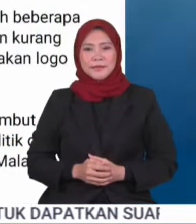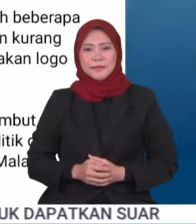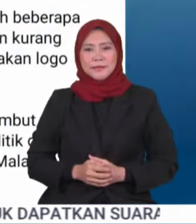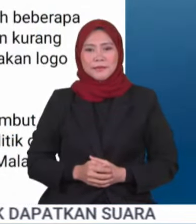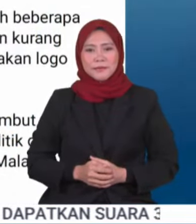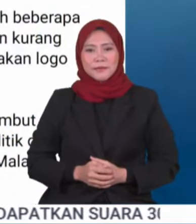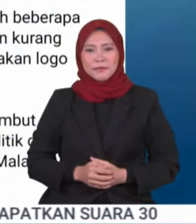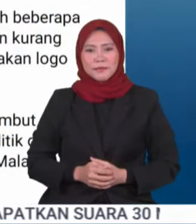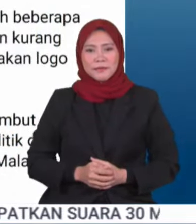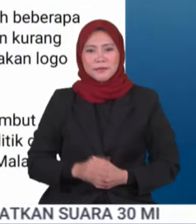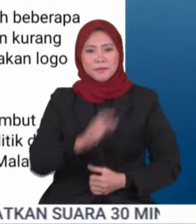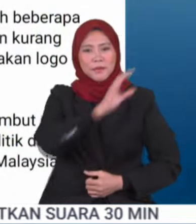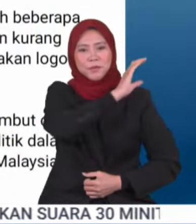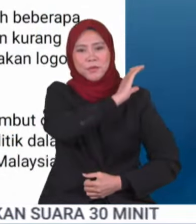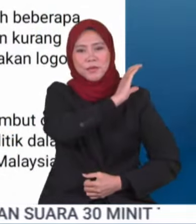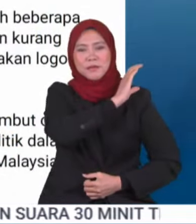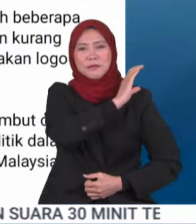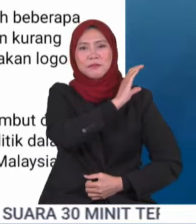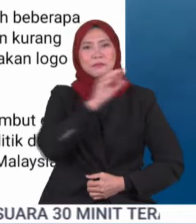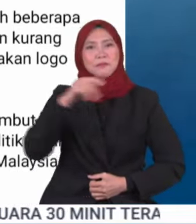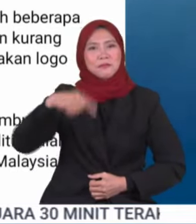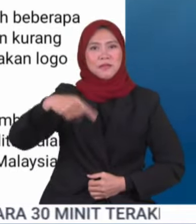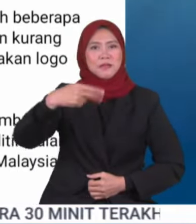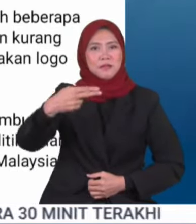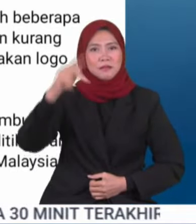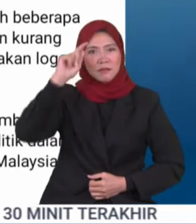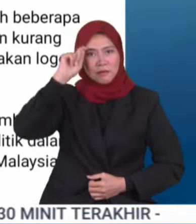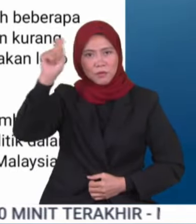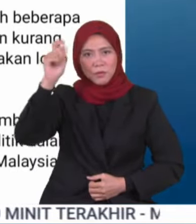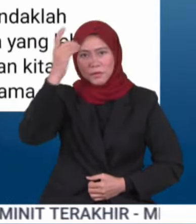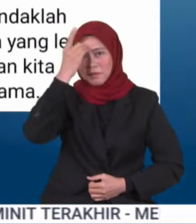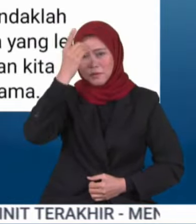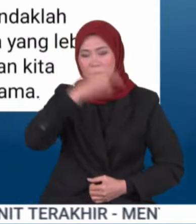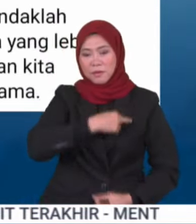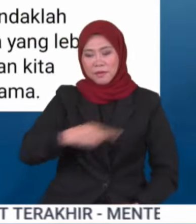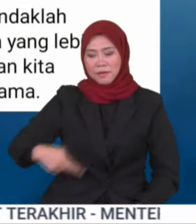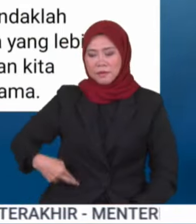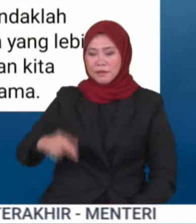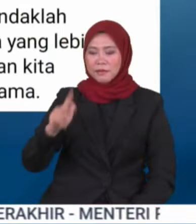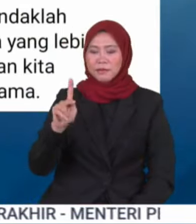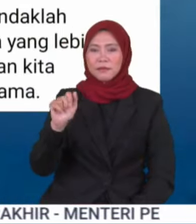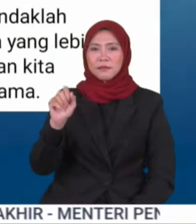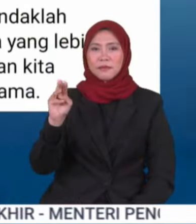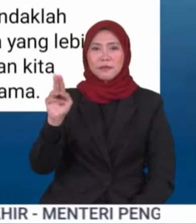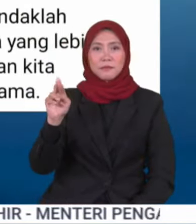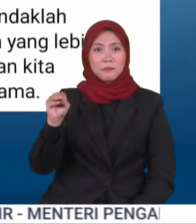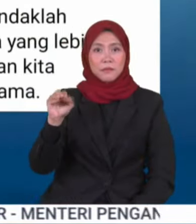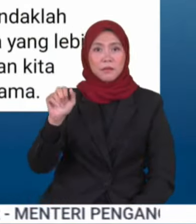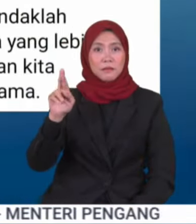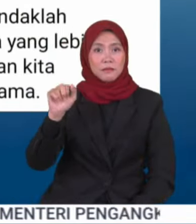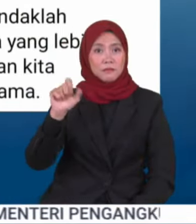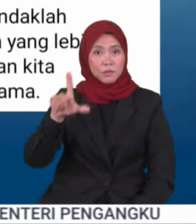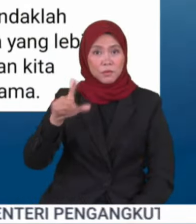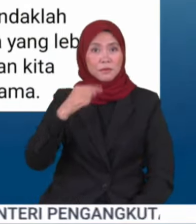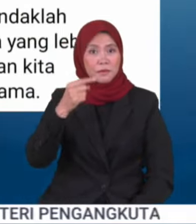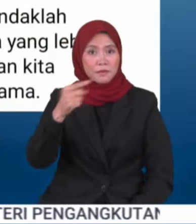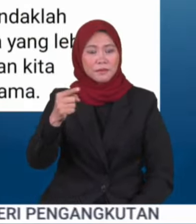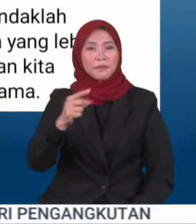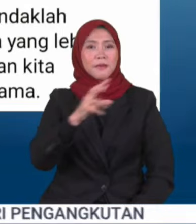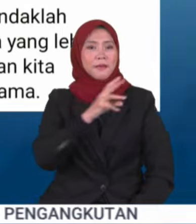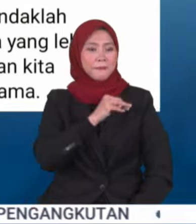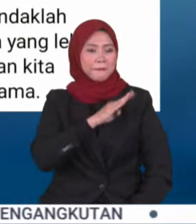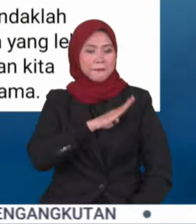sementara itu mengurusi paketan harapan bihis Trengganu Datuk raja kamarul bahriansyah raja Ahmad kata langkah